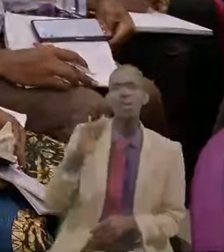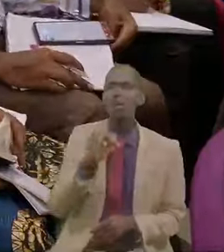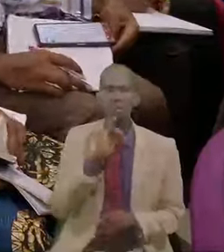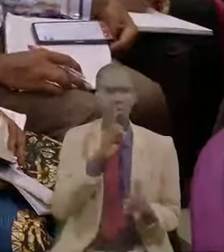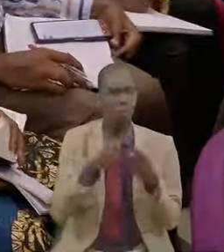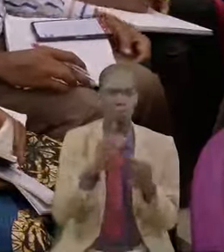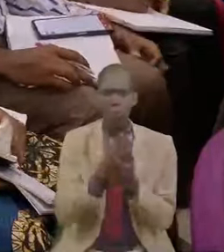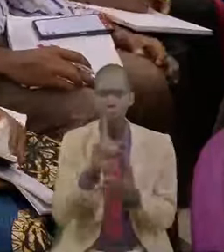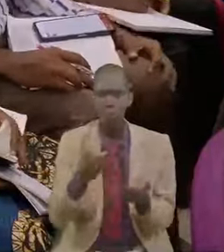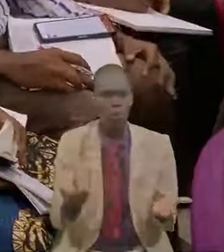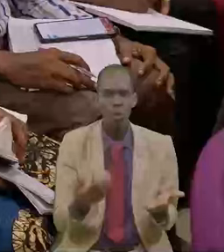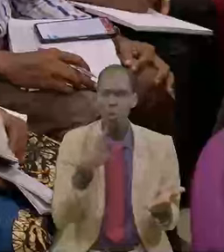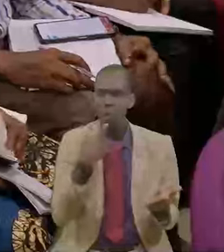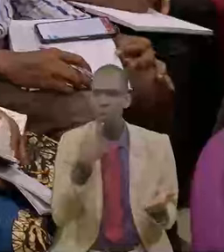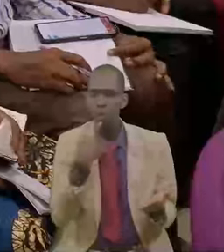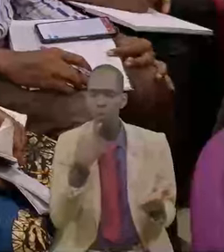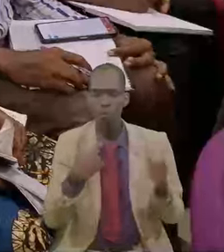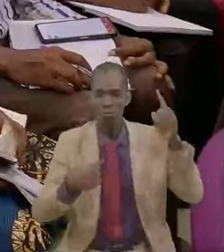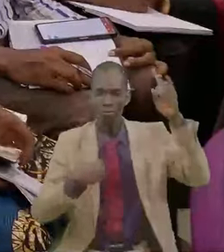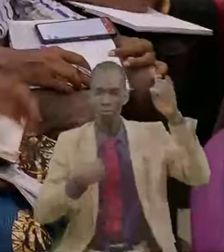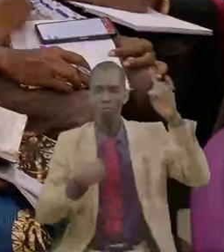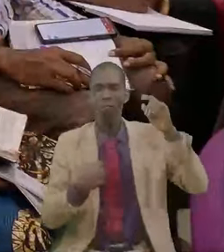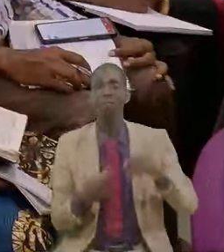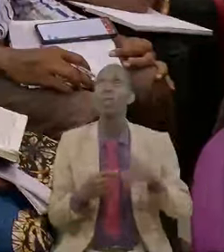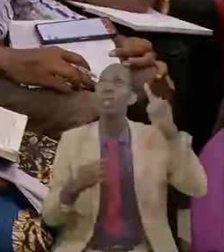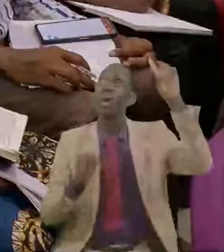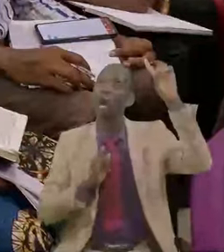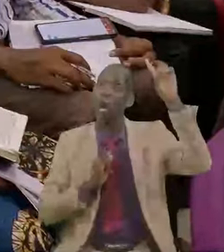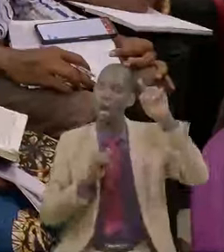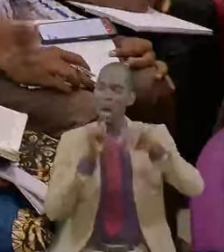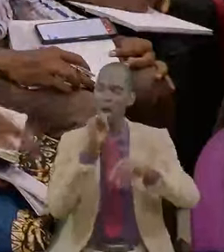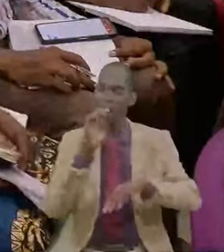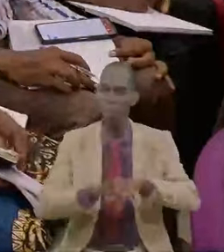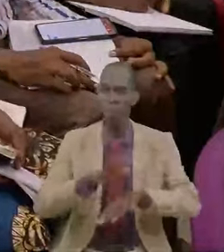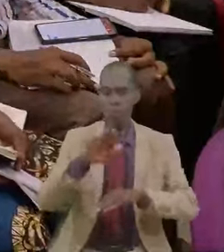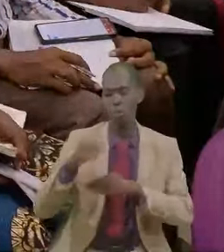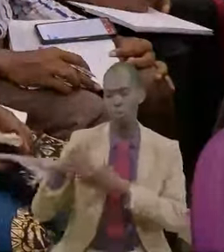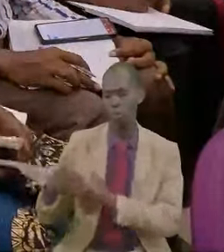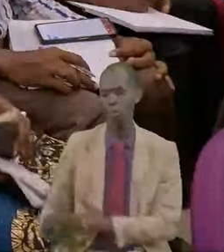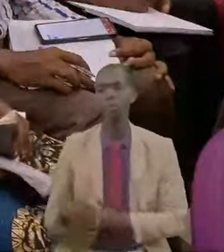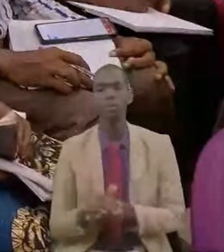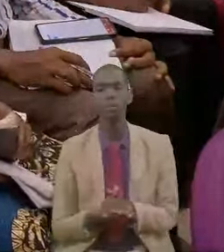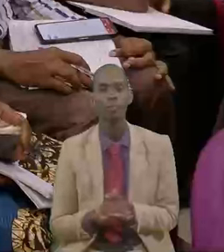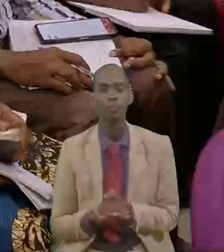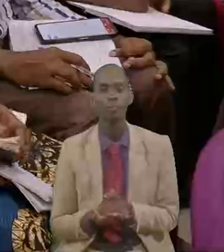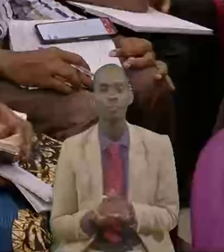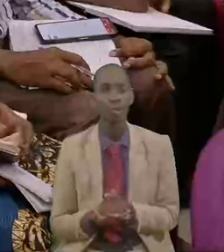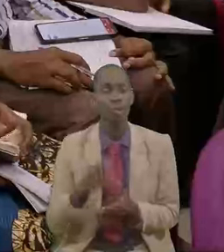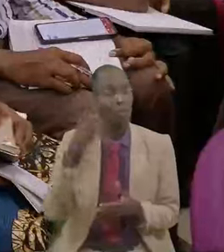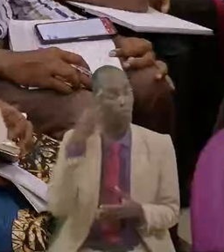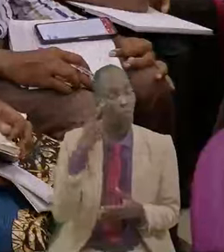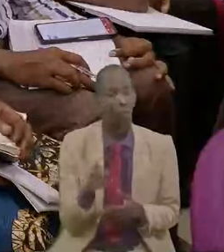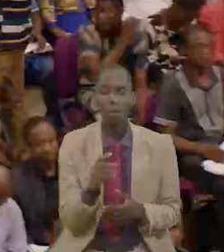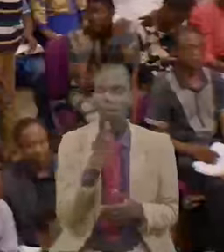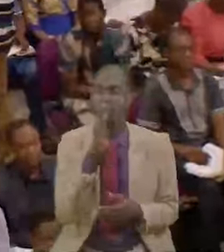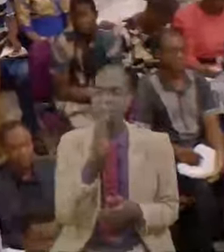il parle à quelqu'un là-bas, je suis à tes côtés. Voilà cela. C'est dit, afin